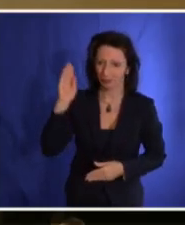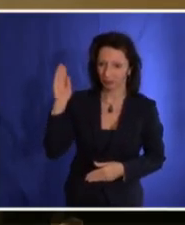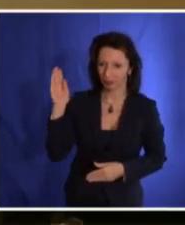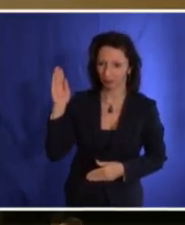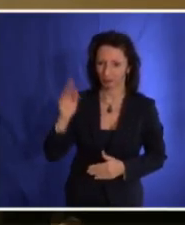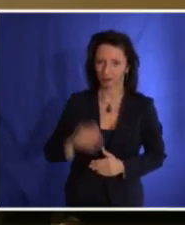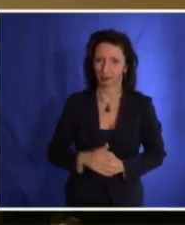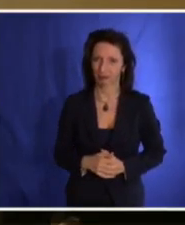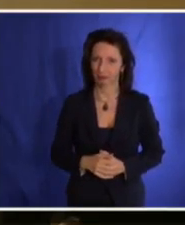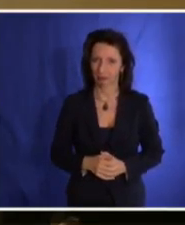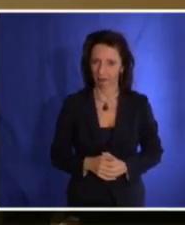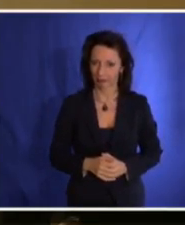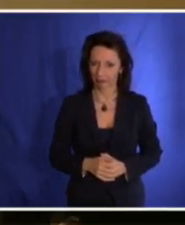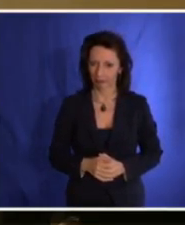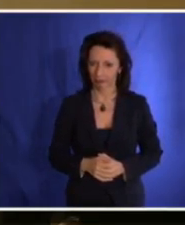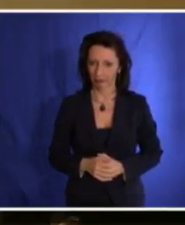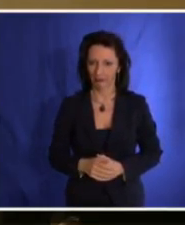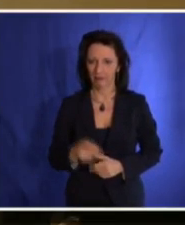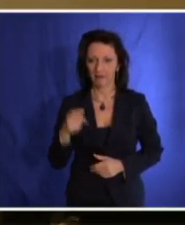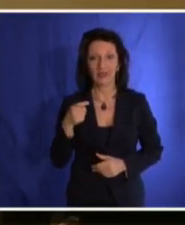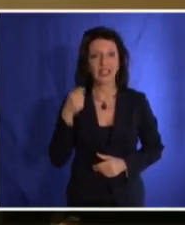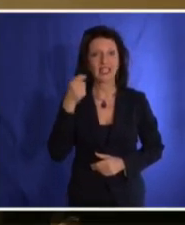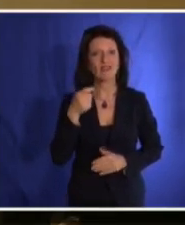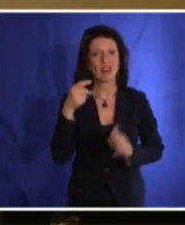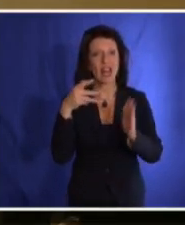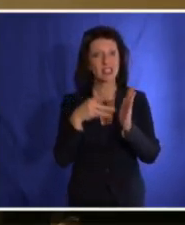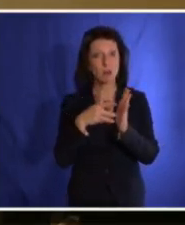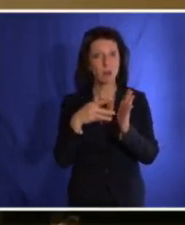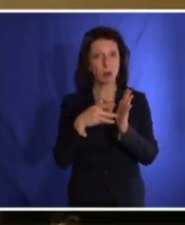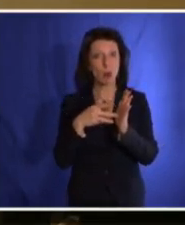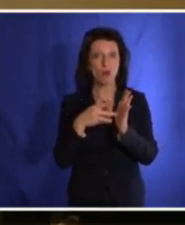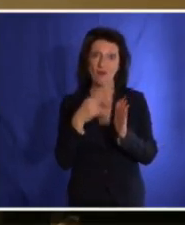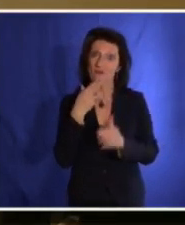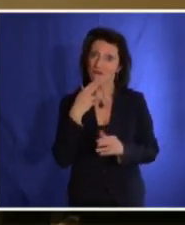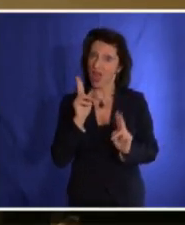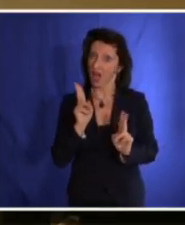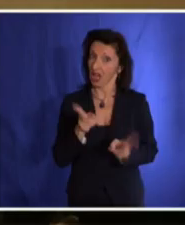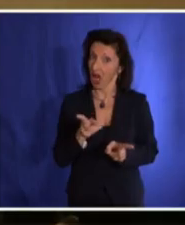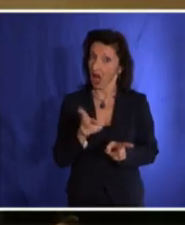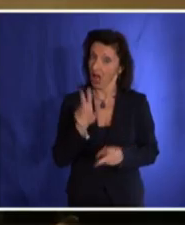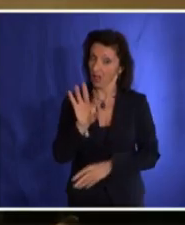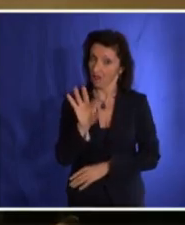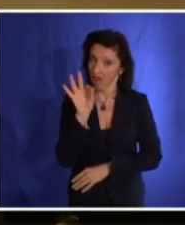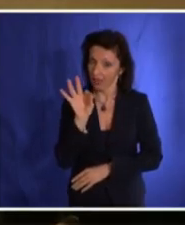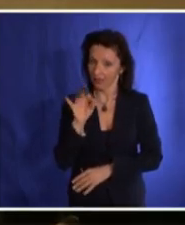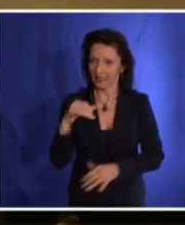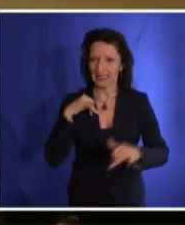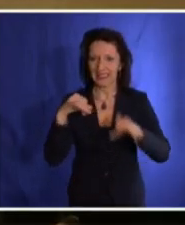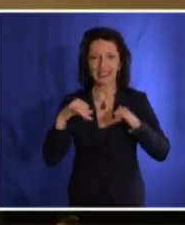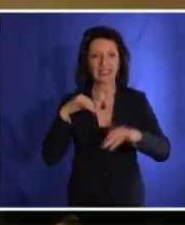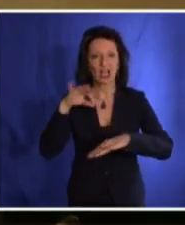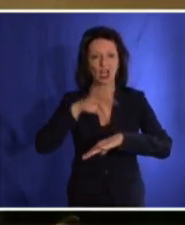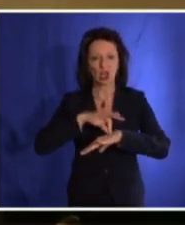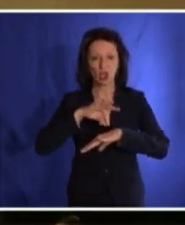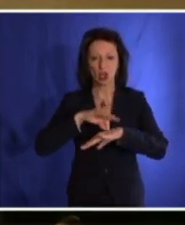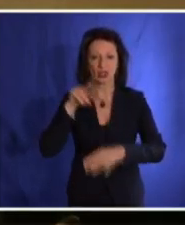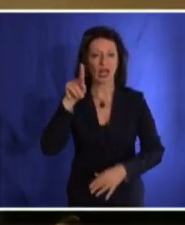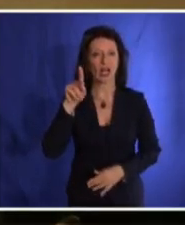Für die Finanzprüfer stehen zur Wahl Direktor Dr. Bernhard